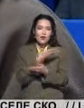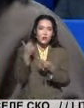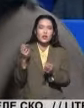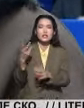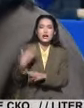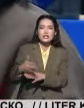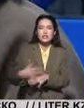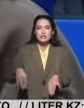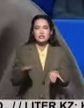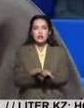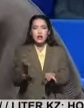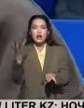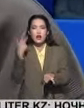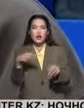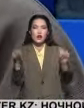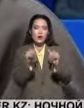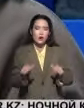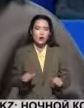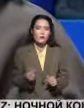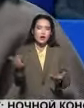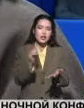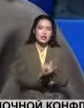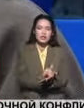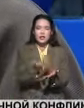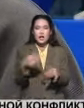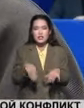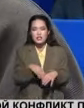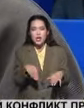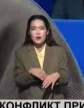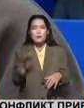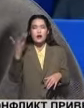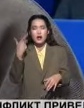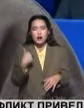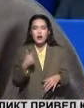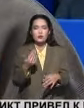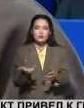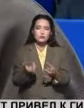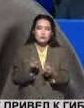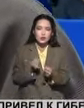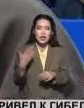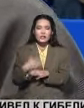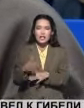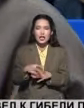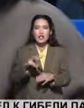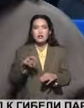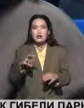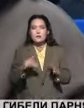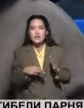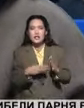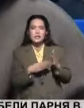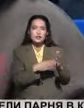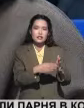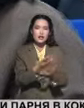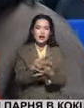депозиты, когда оформляют, размещают средства на депозитах, когда пользуются кредитами, какие процентные